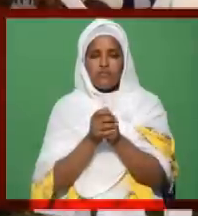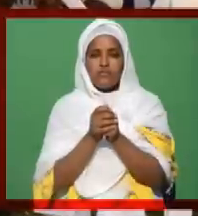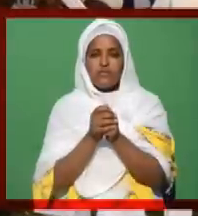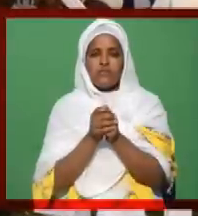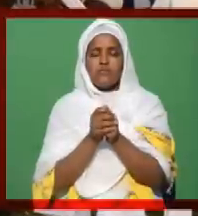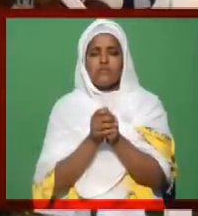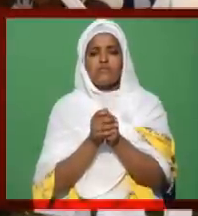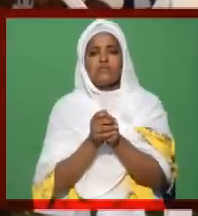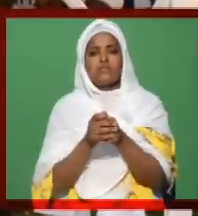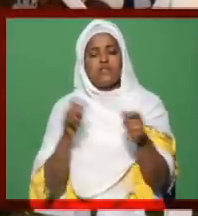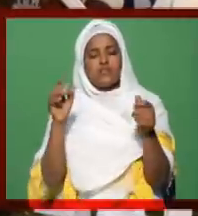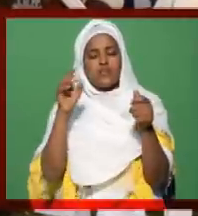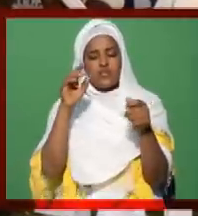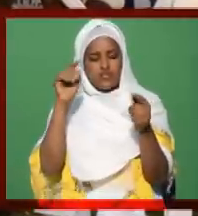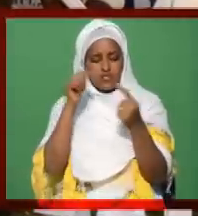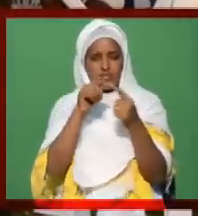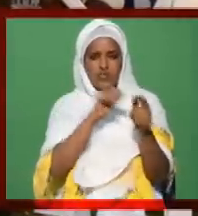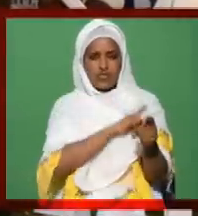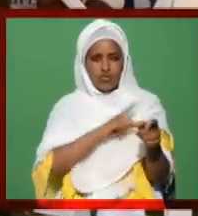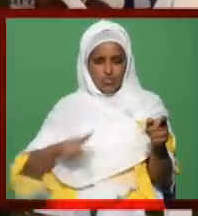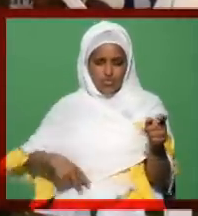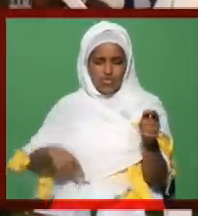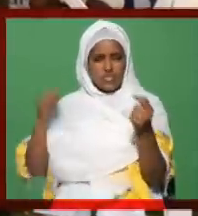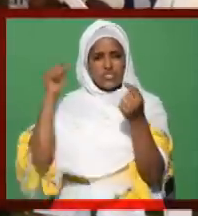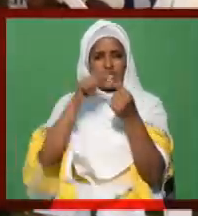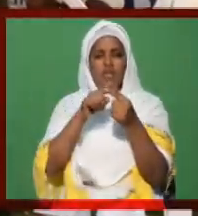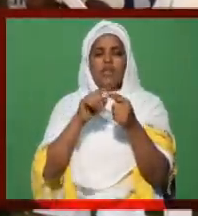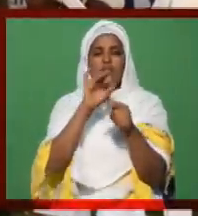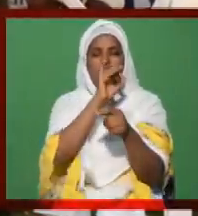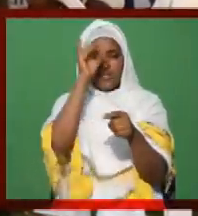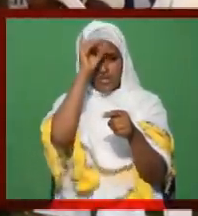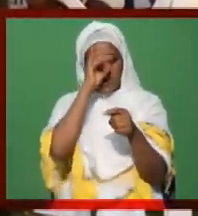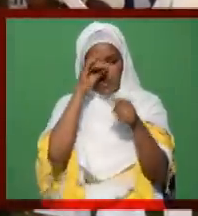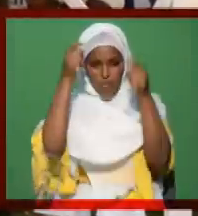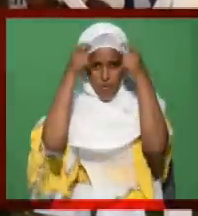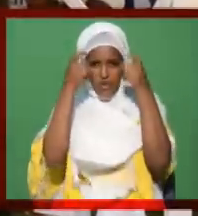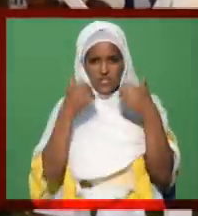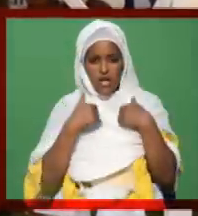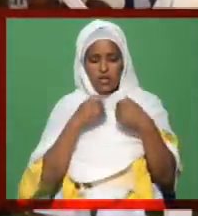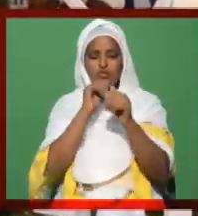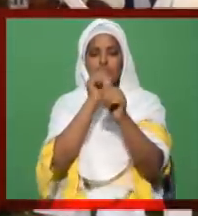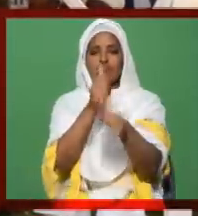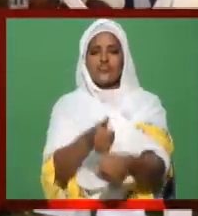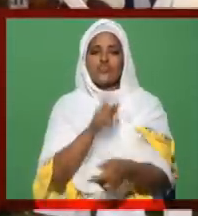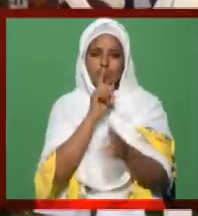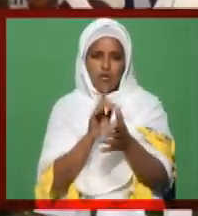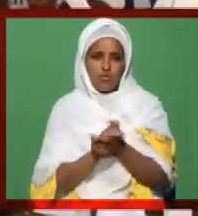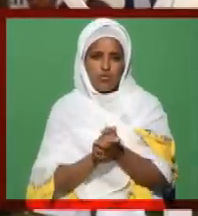ከፋደር እስከ ንጉስ ካናጉን እስከ ሊቀ ጳጳስ ያለ ስጦታ ነው